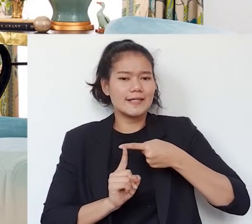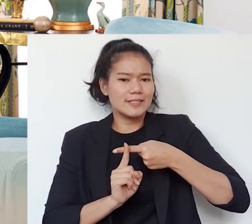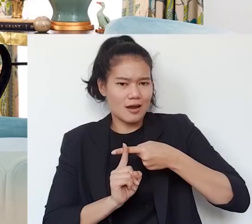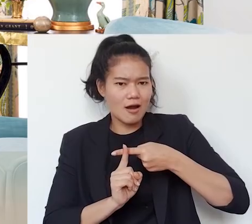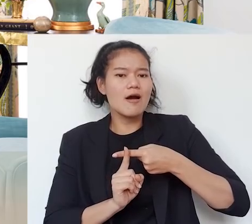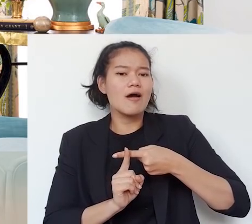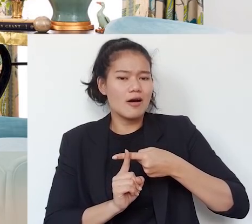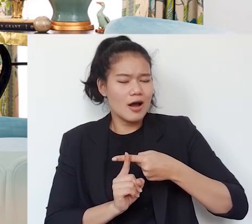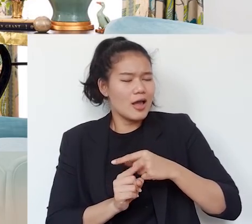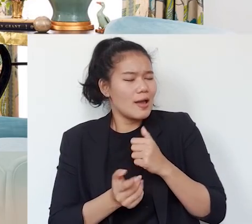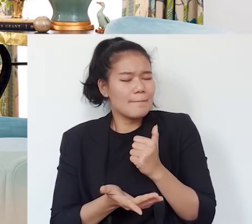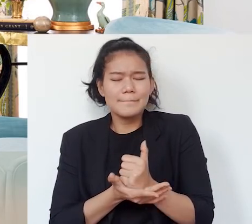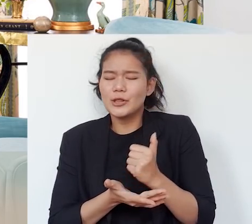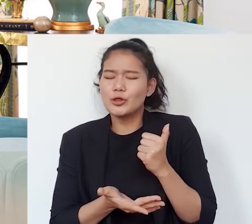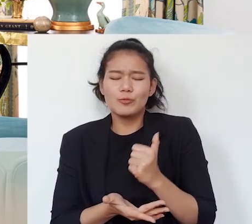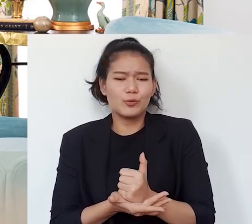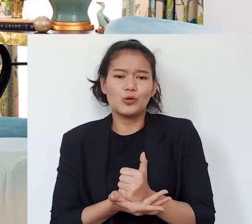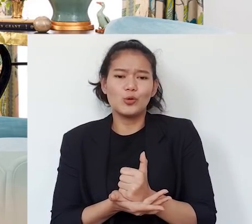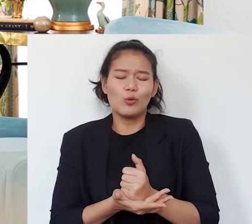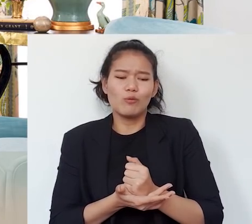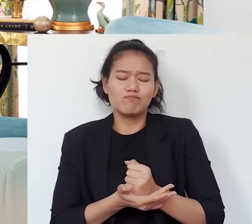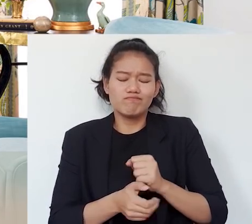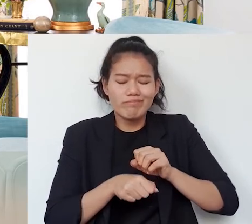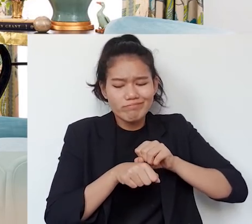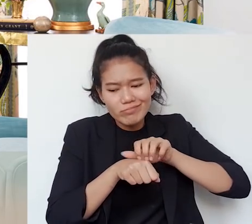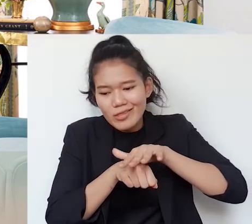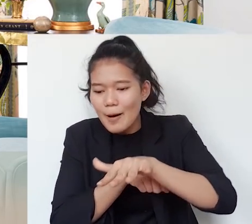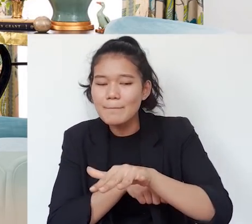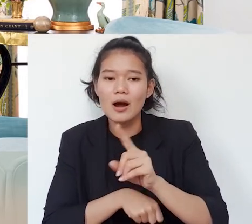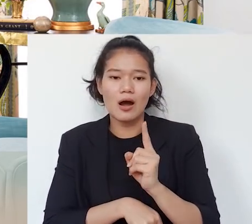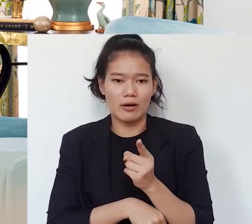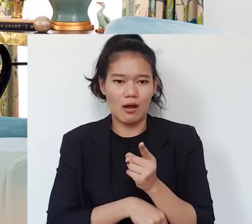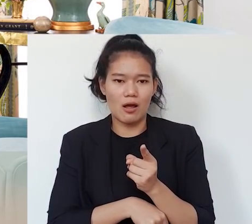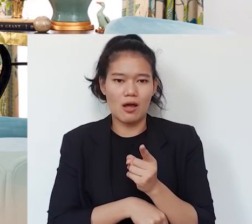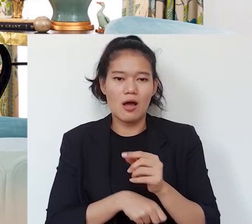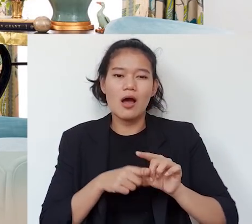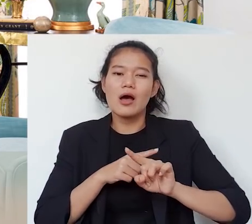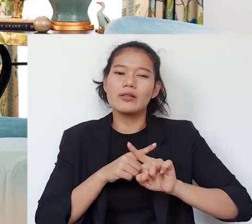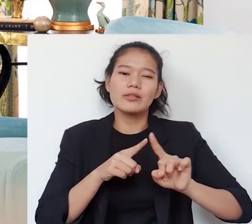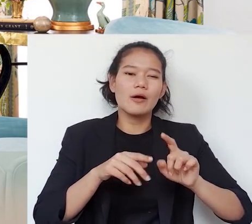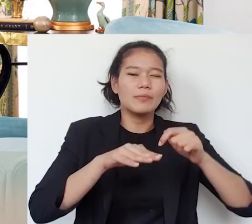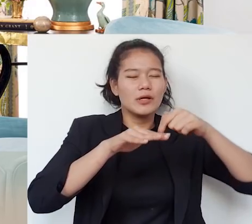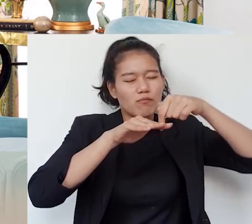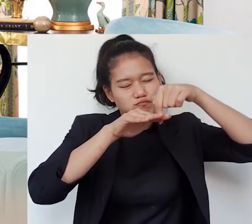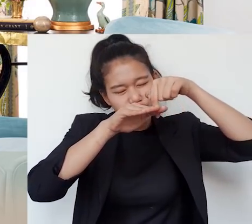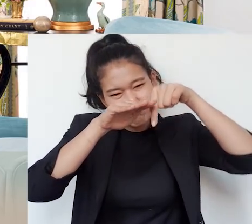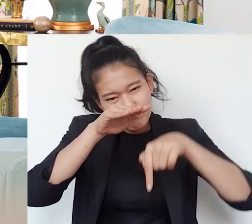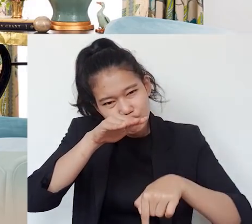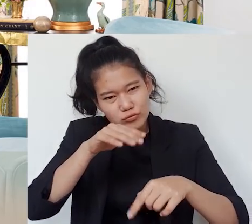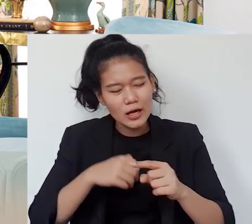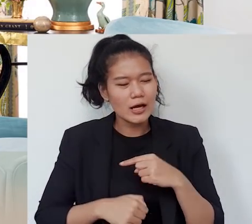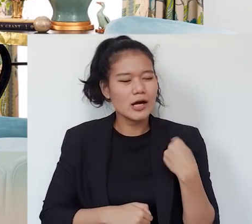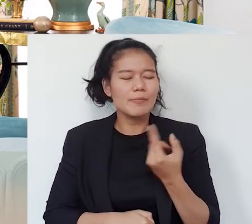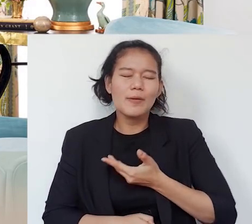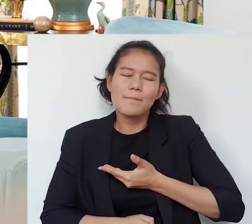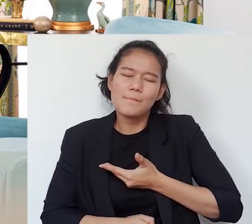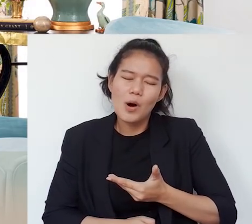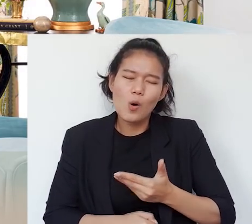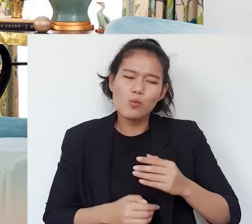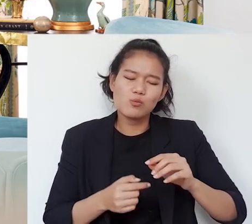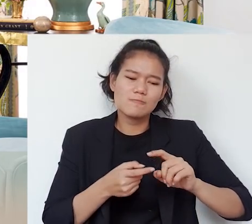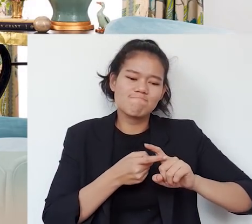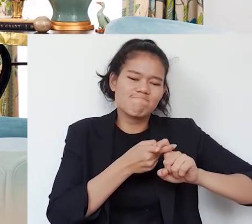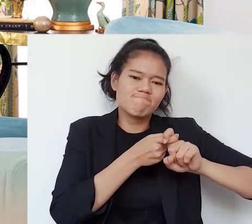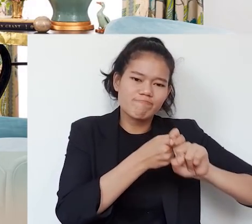gereja adalah keberadaan yang sungguh-sungguh berdampak. Tetapi jauh lebih dalam daripada itu, kami